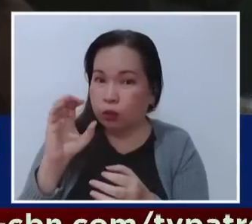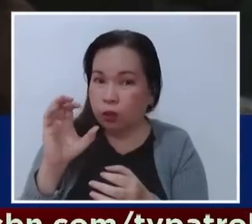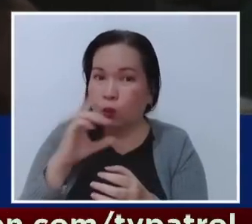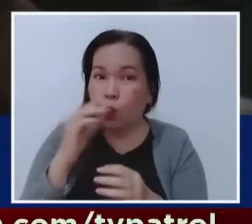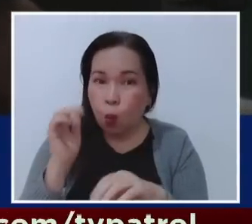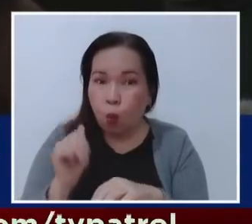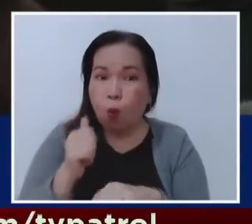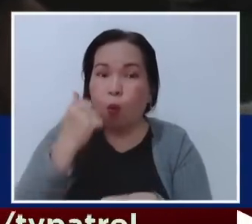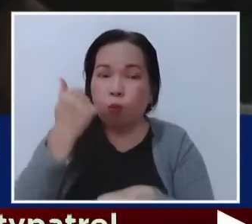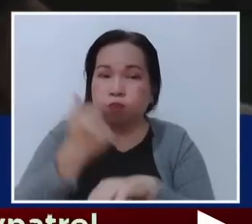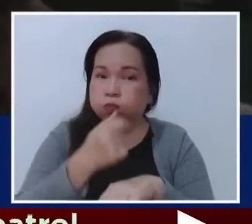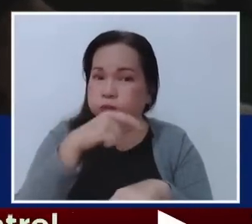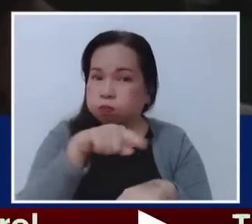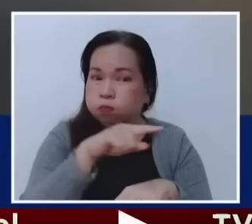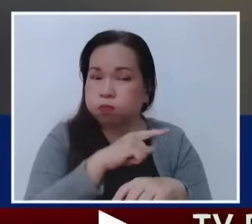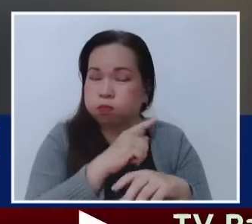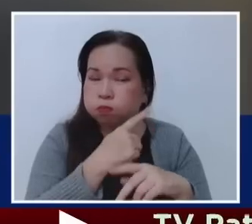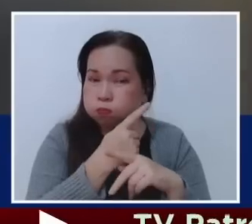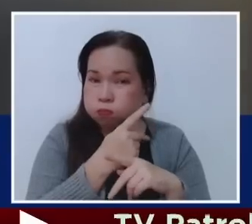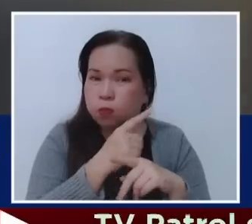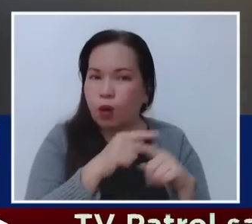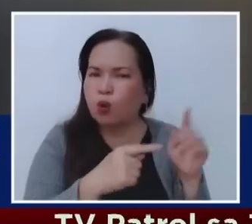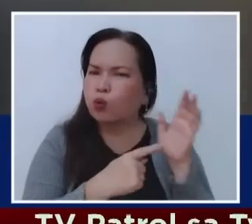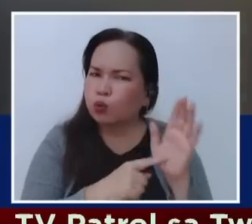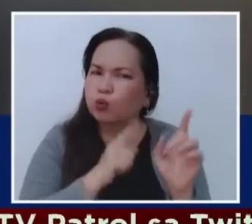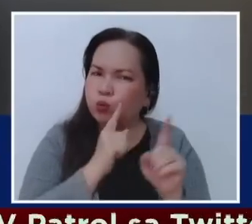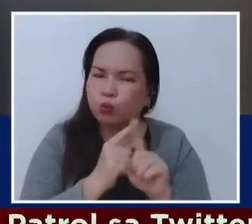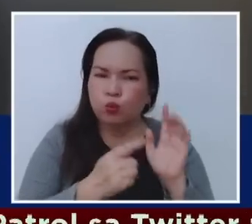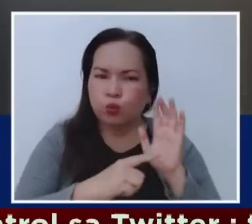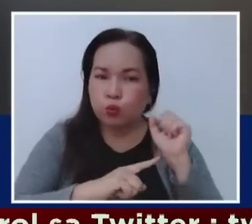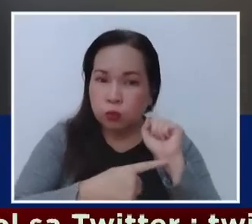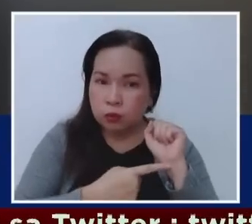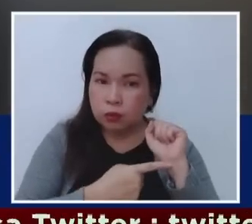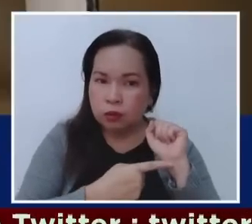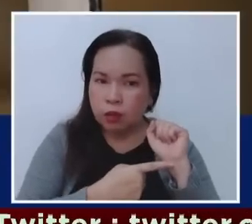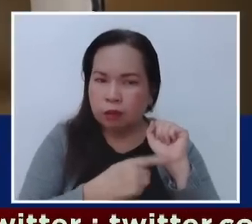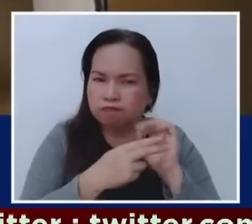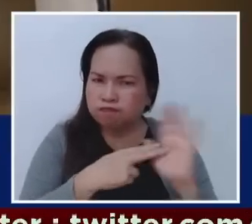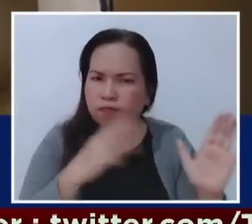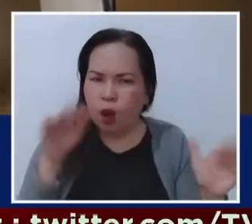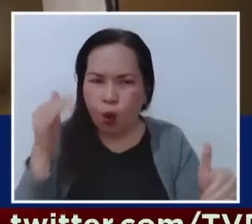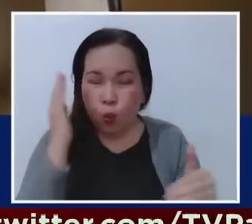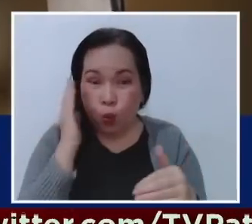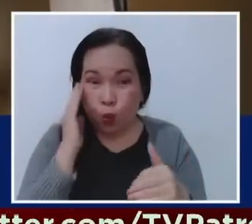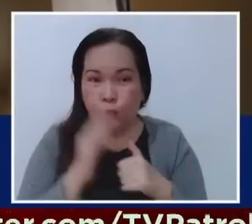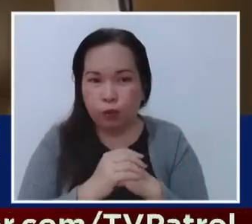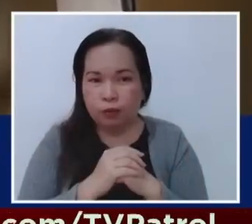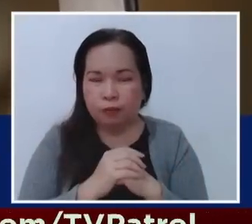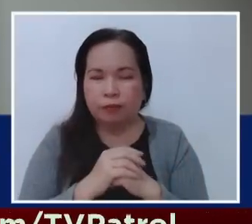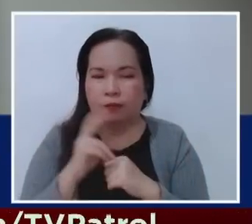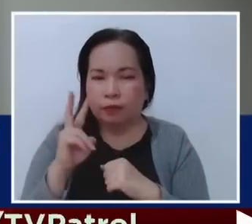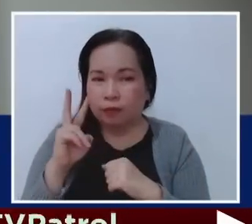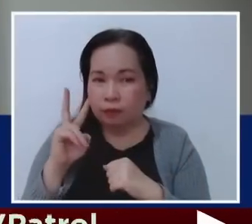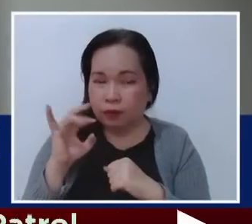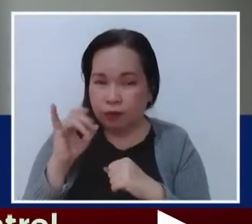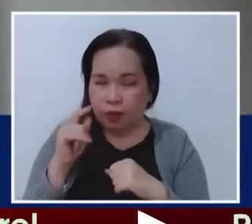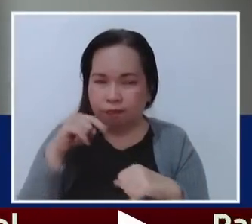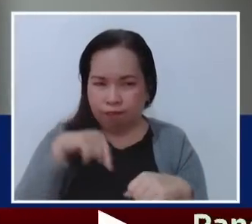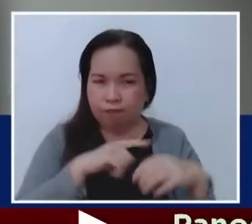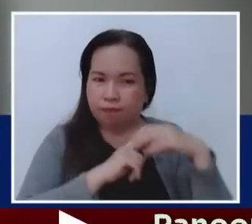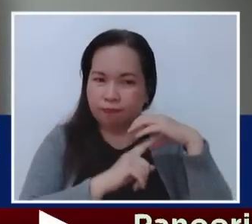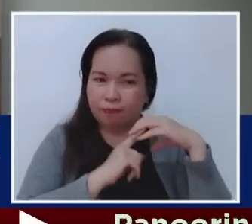para magbigay ng iba pang palatandaan para matukoy ang orihinal sa peke. Vivian Gulia, ABS-CBN